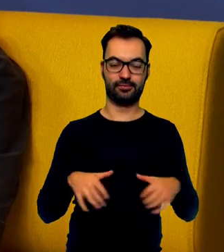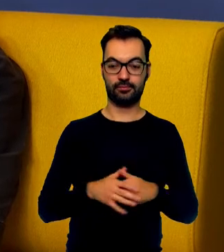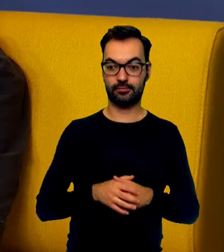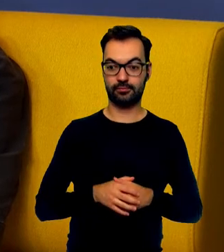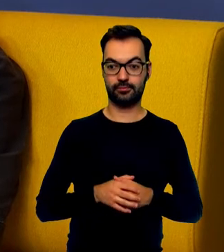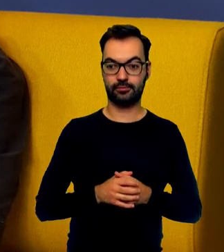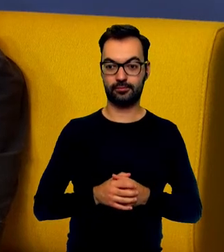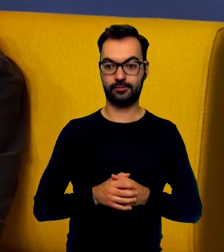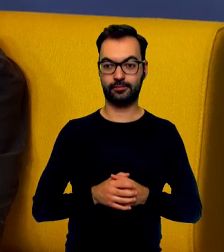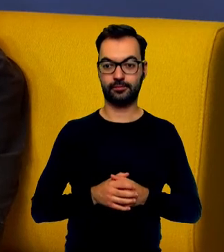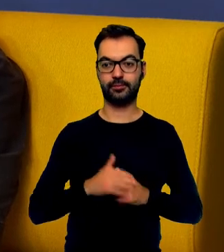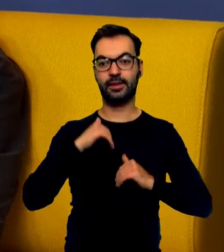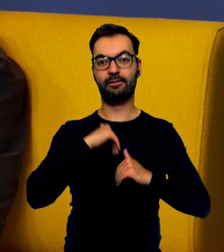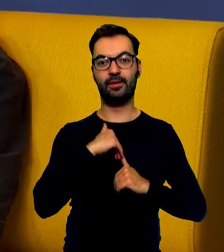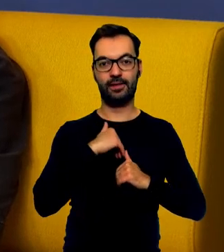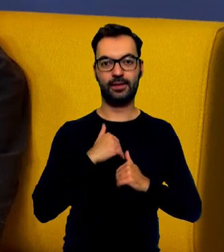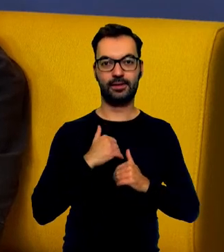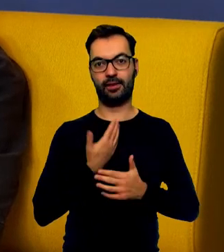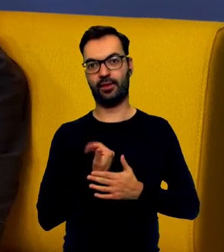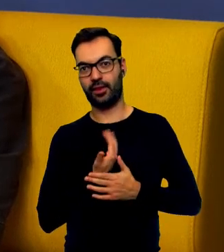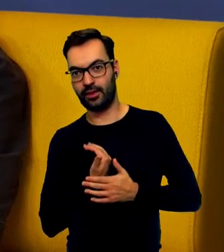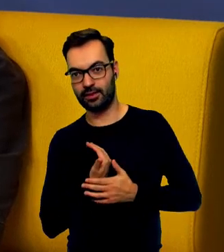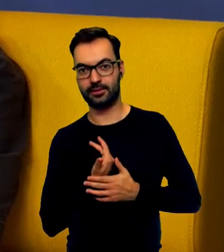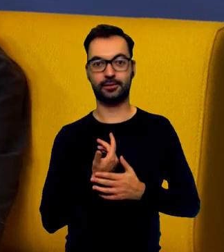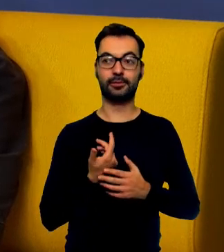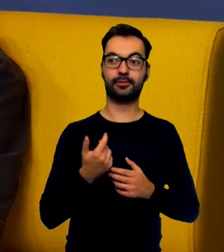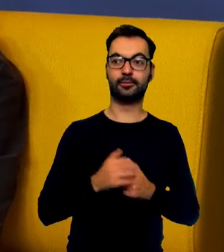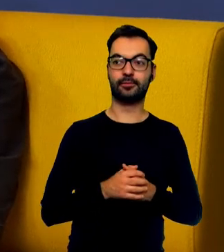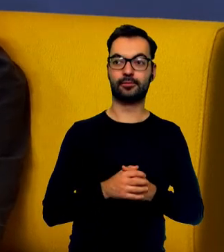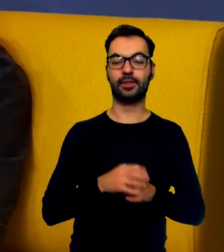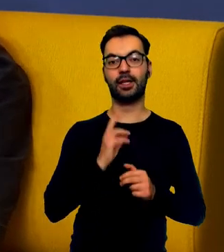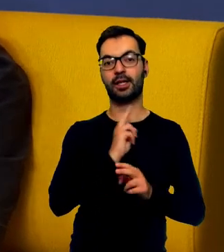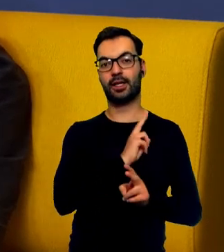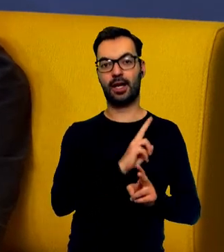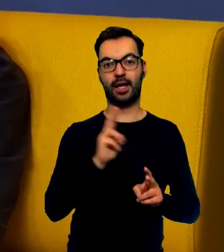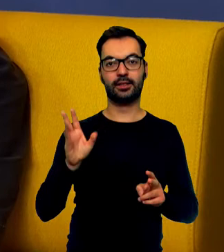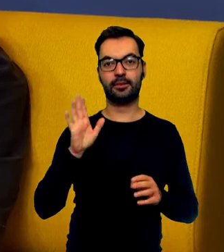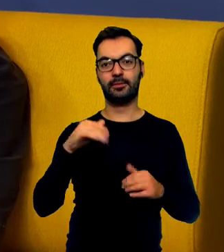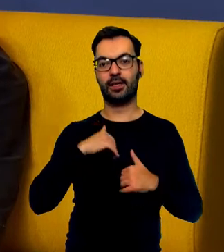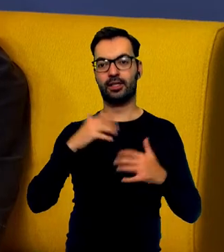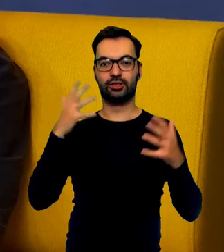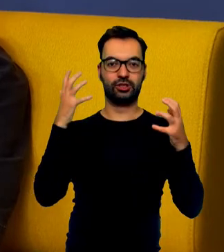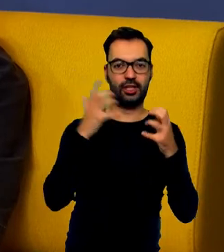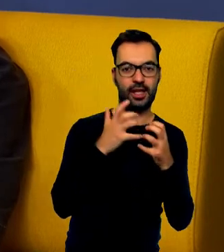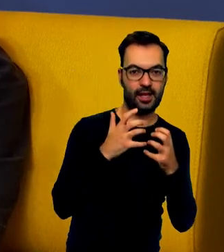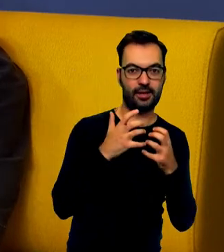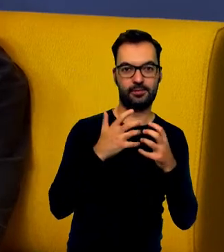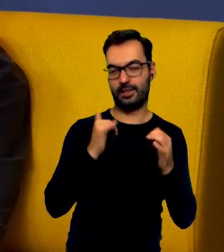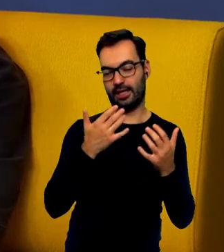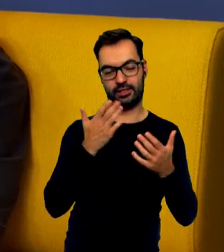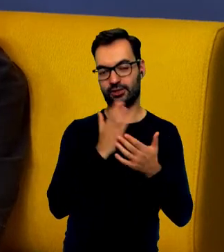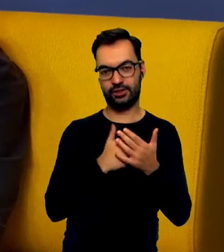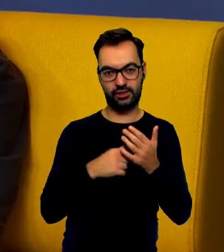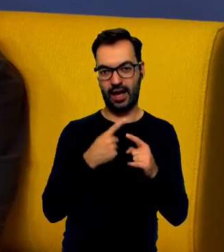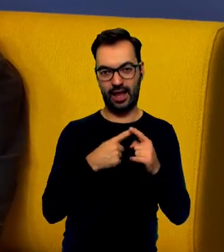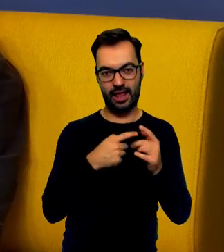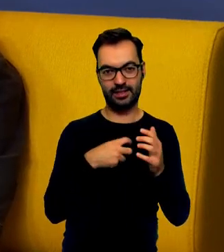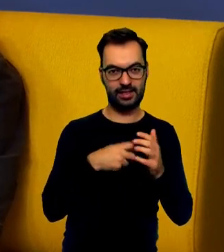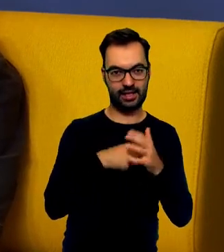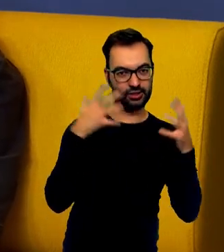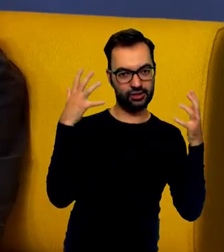jesteśmy wewnętrznie ambiwalentni, każdy z nas ma ciemną stronę, jakąś ciemną